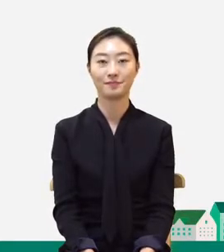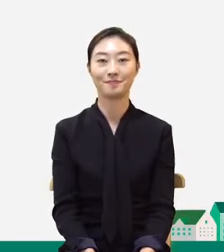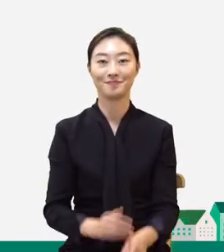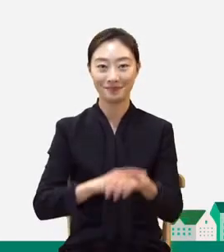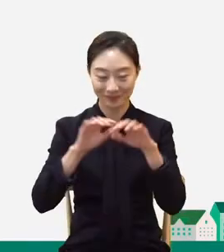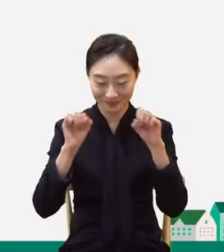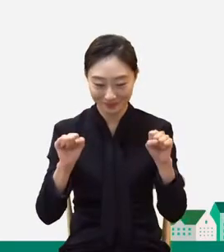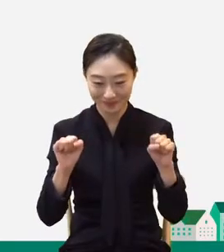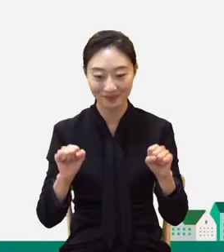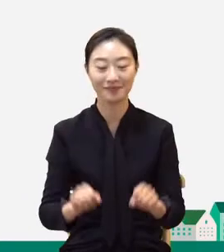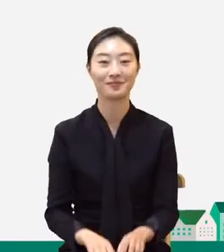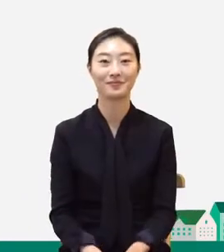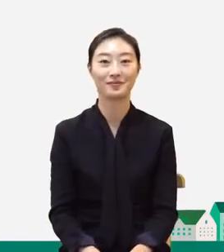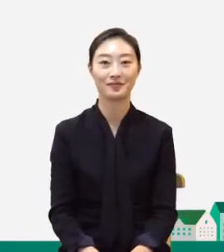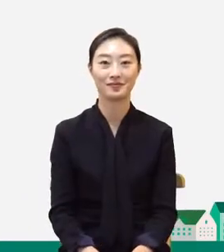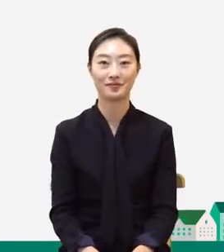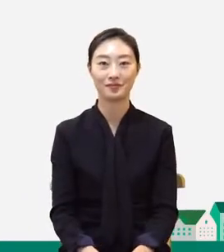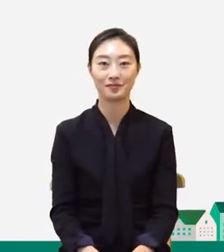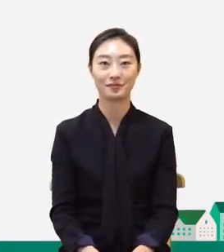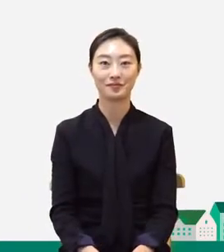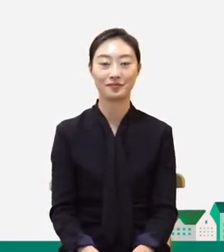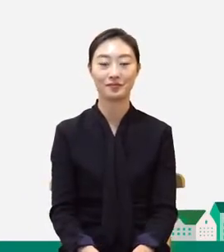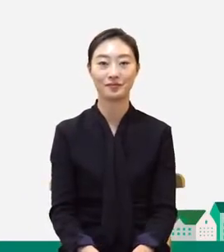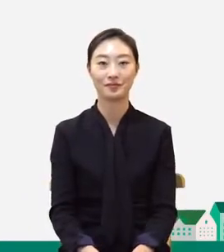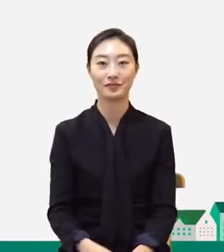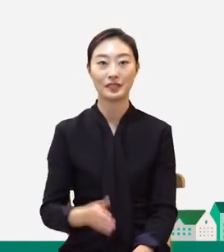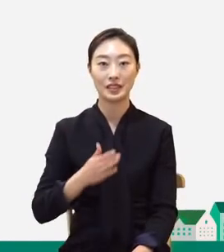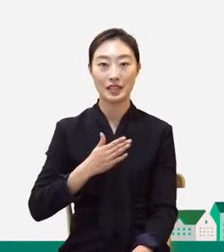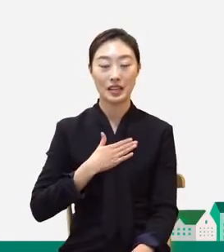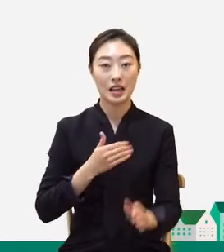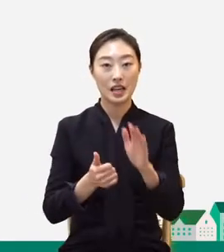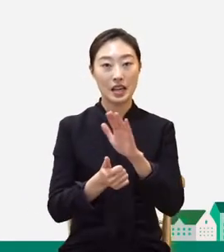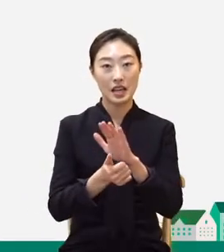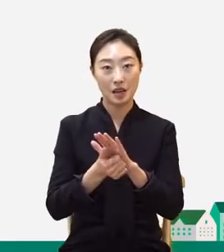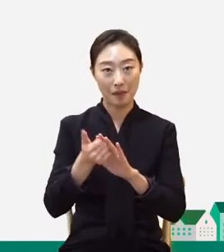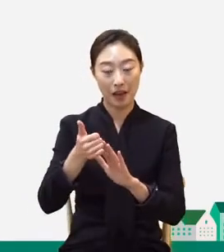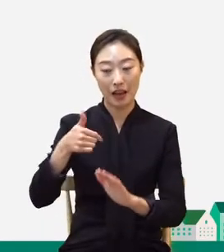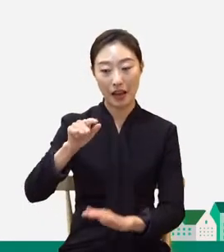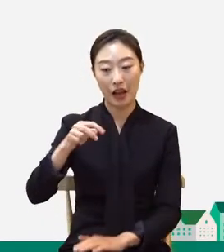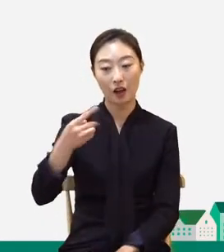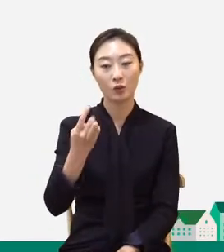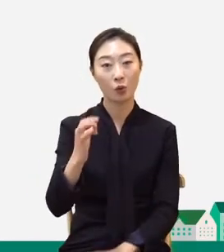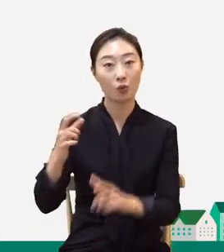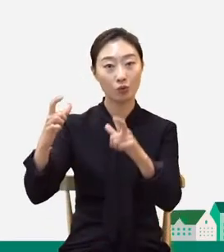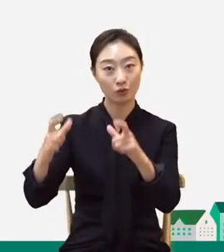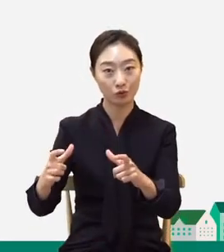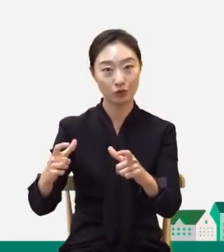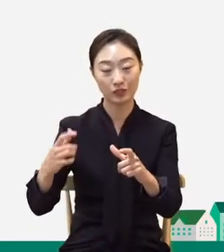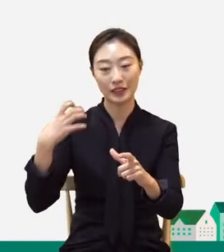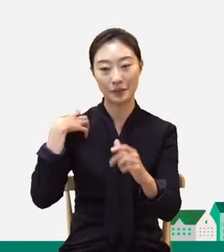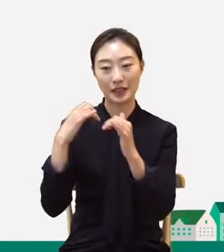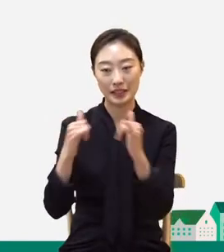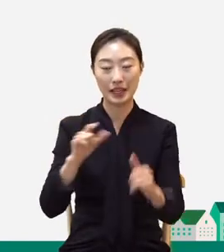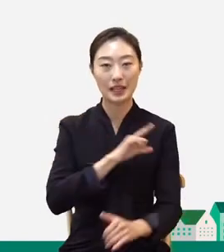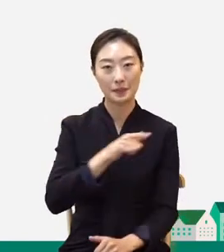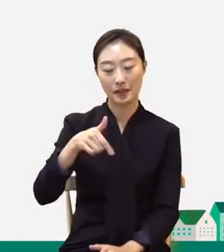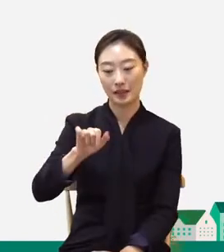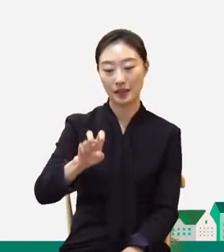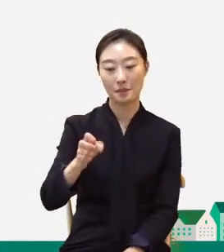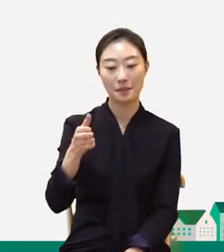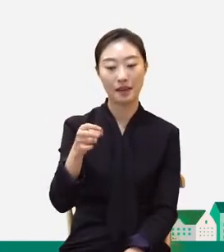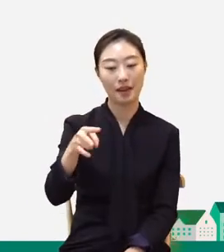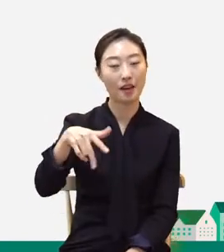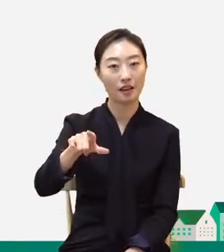네, 안녕하세요. 저는 희망종 강동구 지원주택 담당자 김혜정입니다.